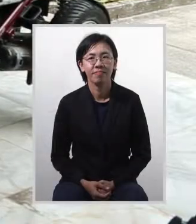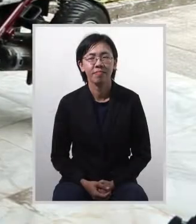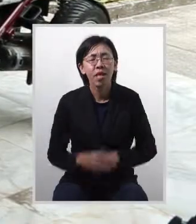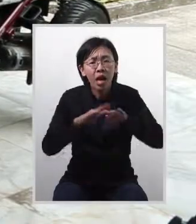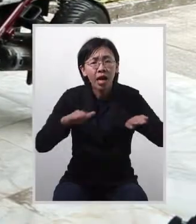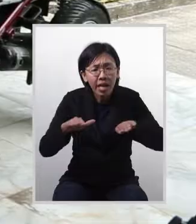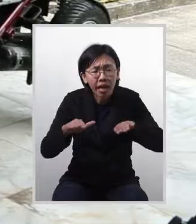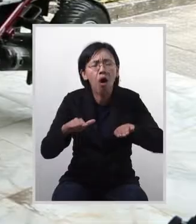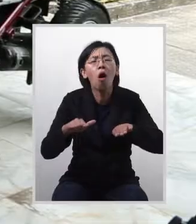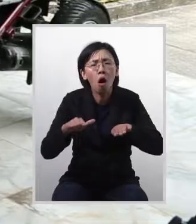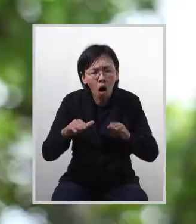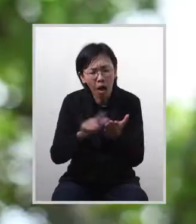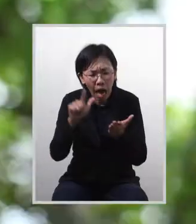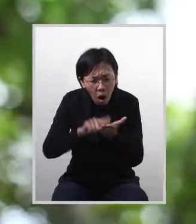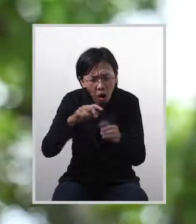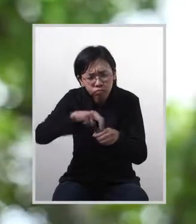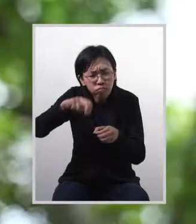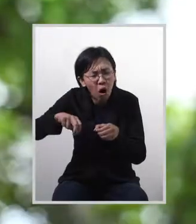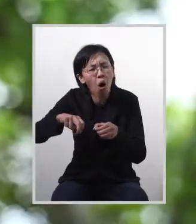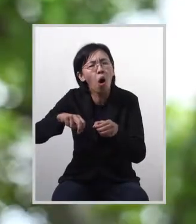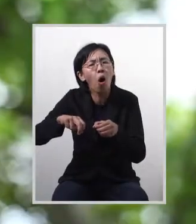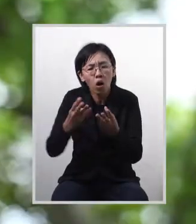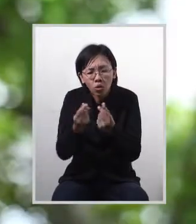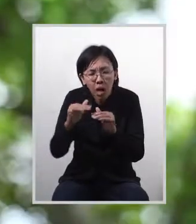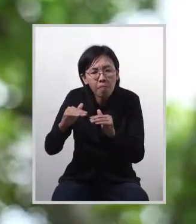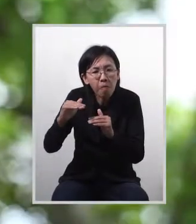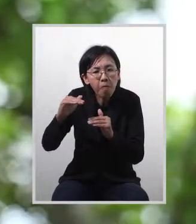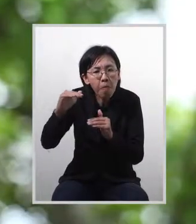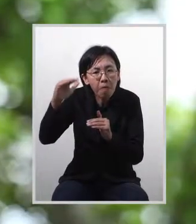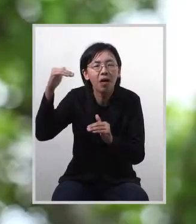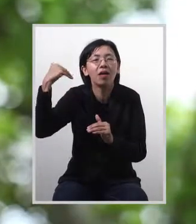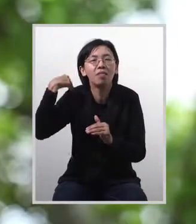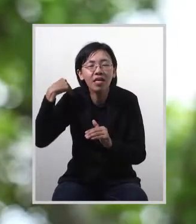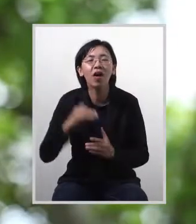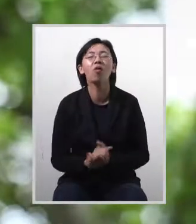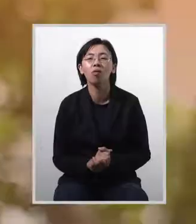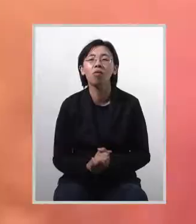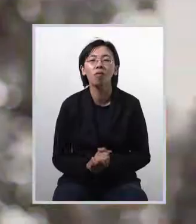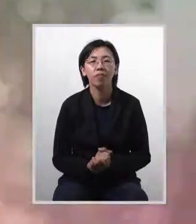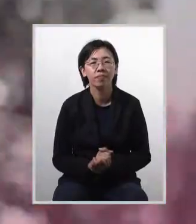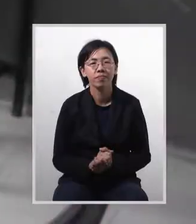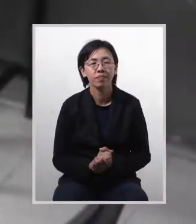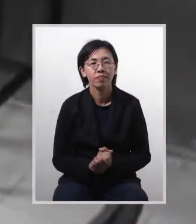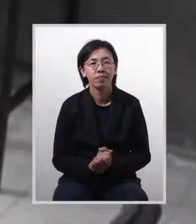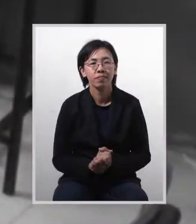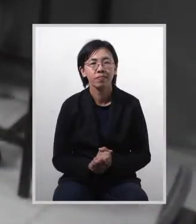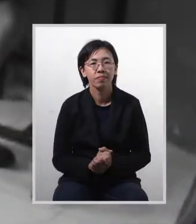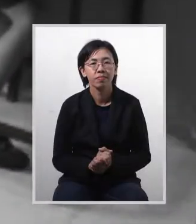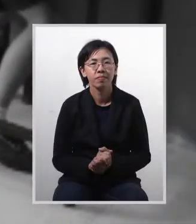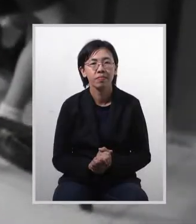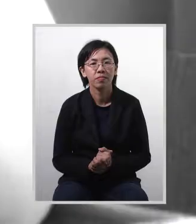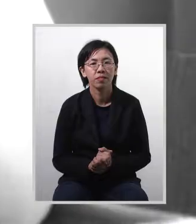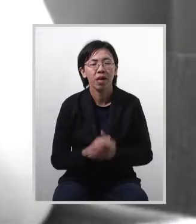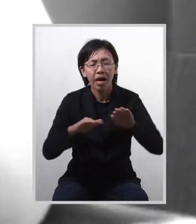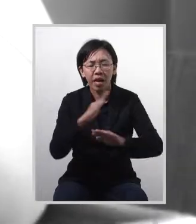ทำให้เด็ก drop out เราจะเห็นว่าตัวเลขพี่นี่นะตัวเลขไปแบบนี้เลยนะขึ้นไม่มี